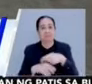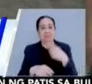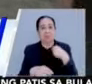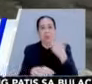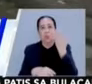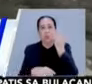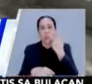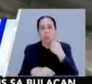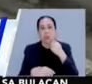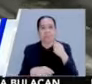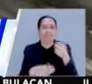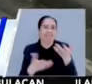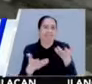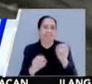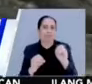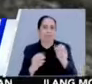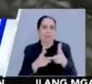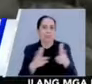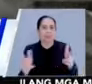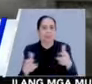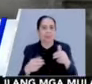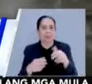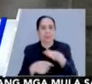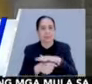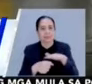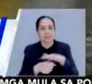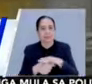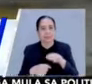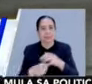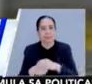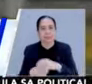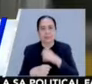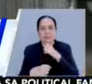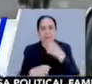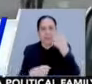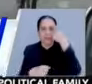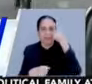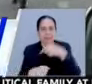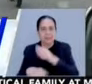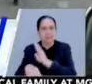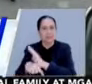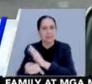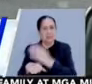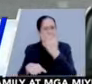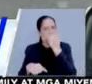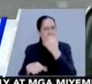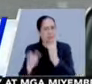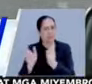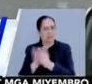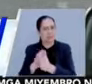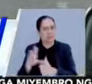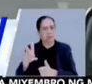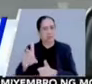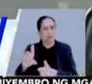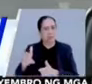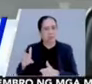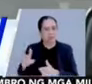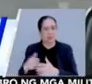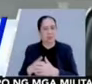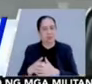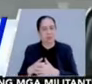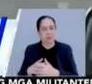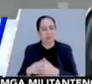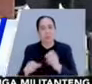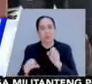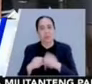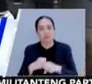parking spaces. Hindi rin daw lubos na maintindihan ng mga establishmento kung bakit ipinagbabawal ang pagparada. Kaya mas